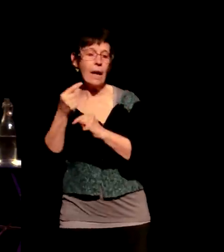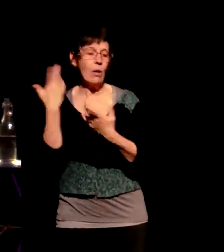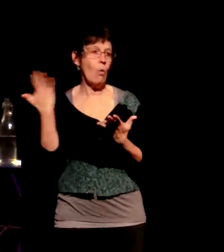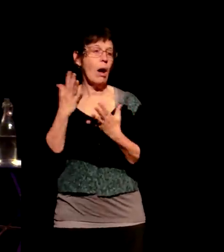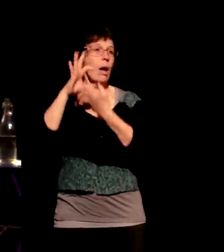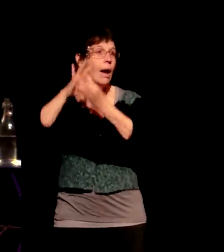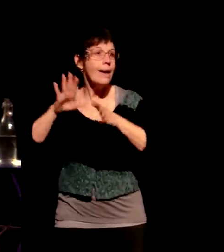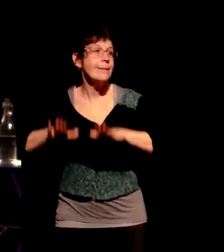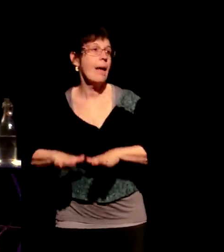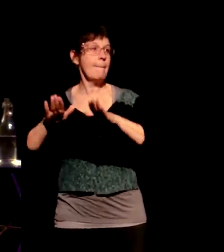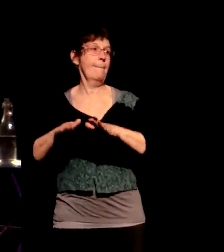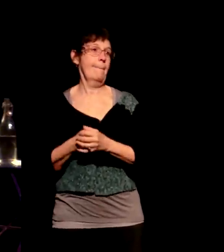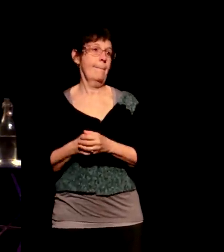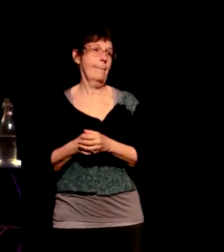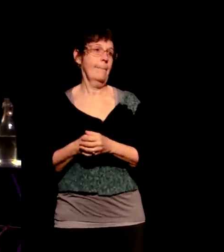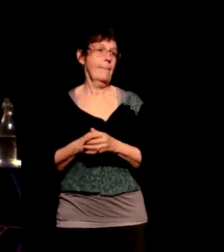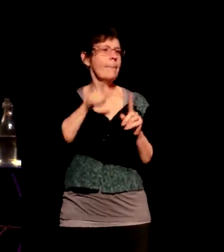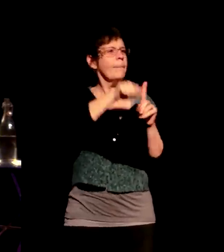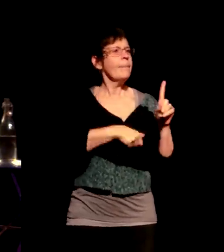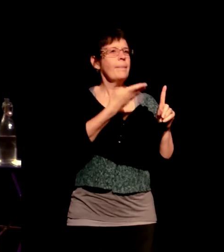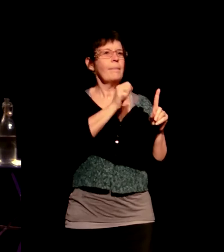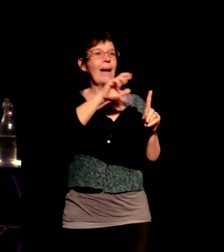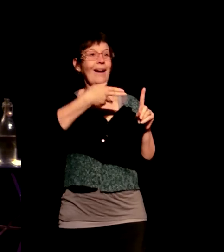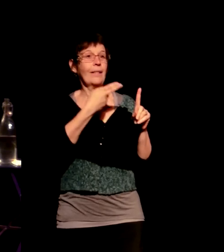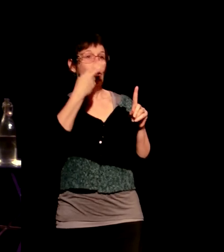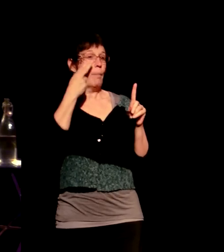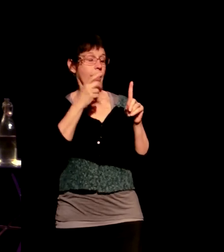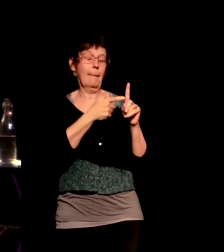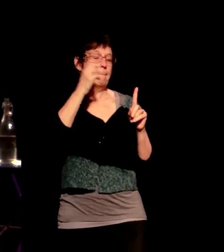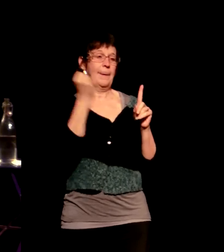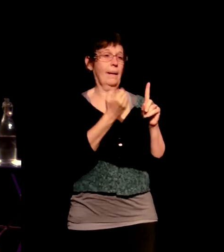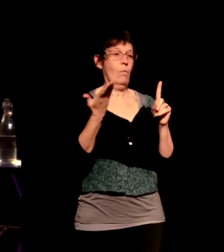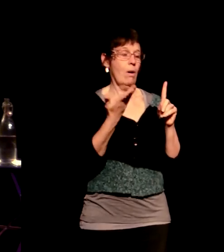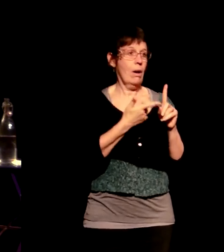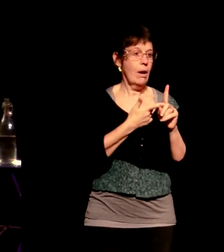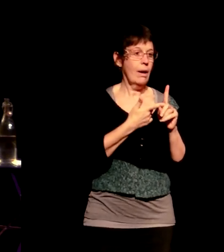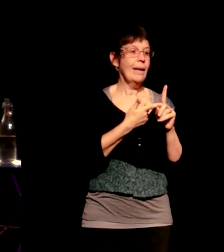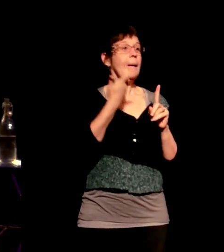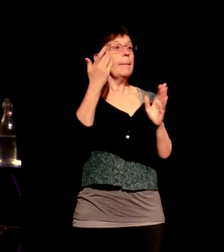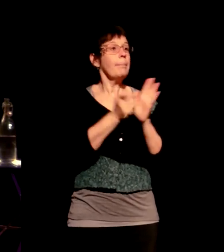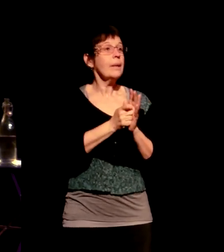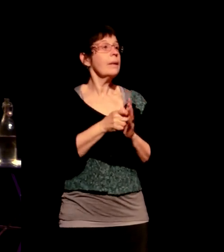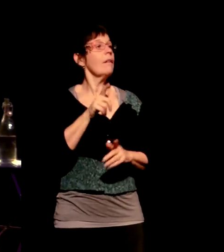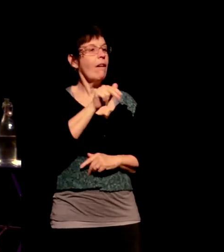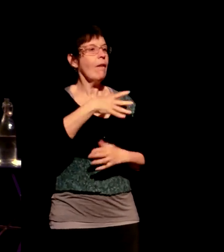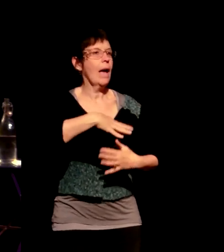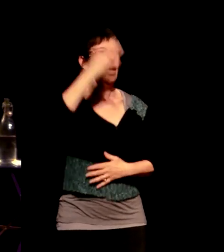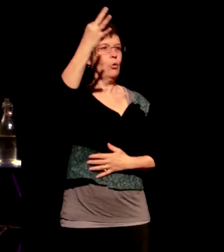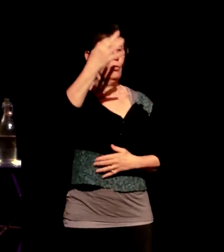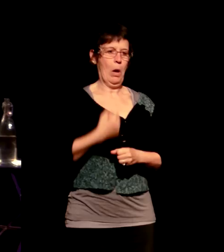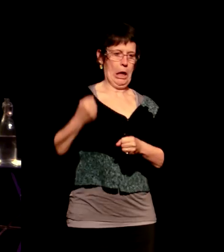parler. Marine Le Pen a fait pire, elle a proposé en 2007, au moment où elle était candidate, elle dit « si je suis élue, je ferai un ministère